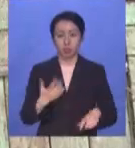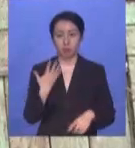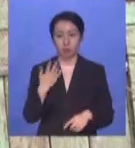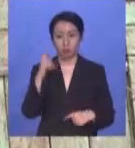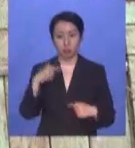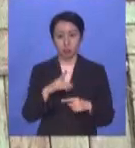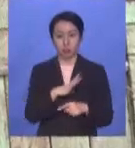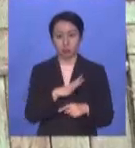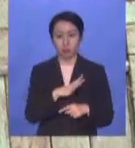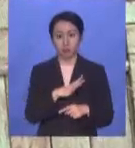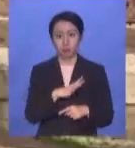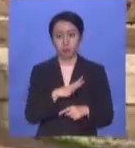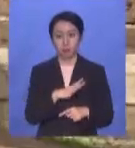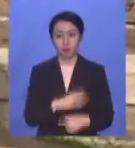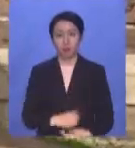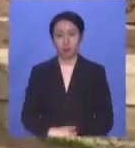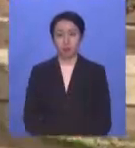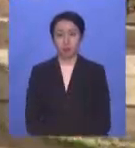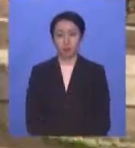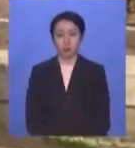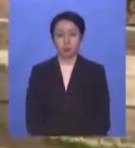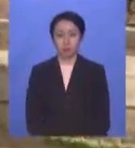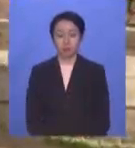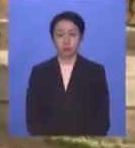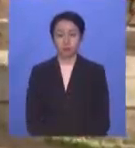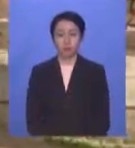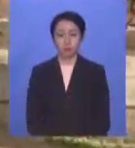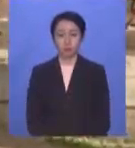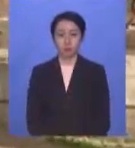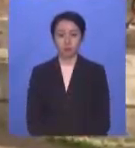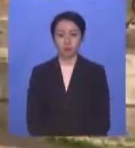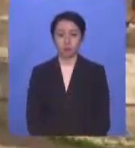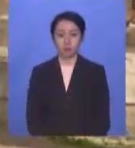5 единиц техники. Адилия Кушакова, Анатолий Белонок, служба новостей.